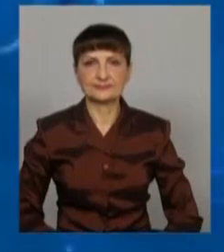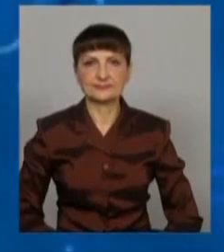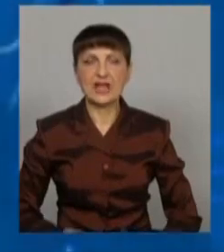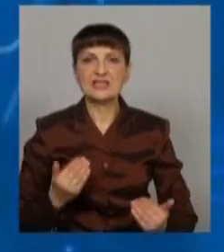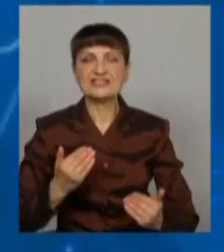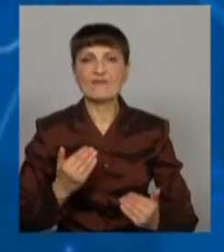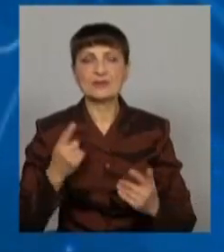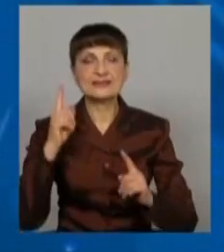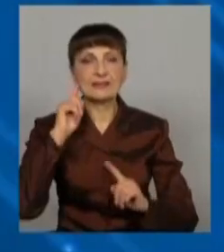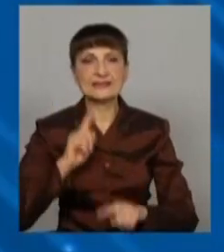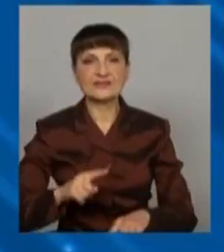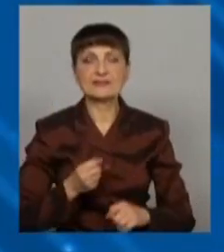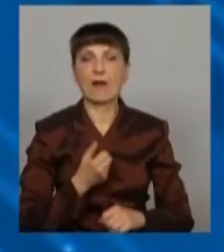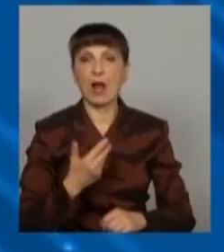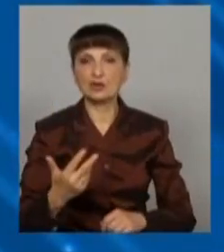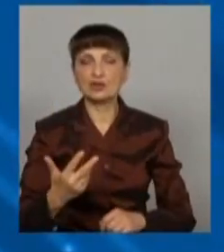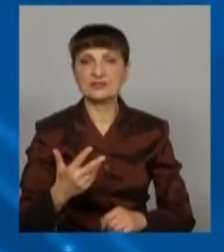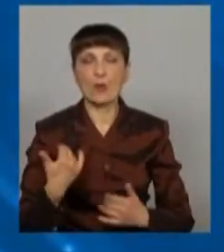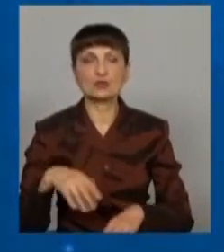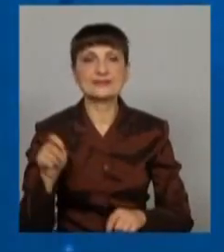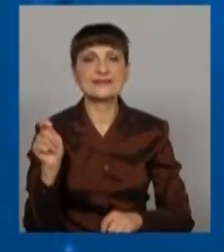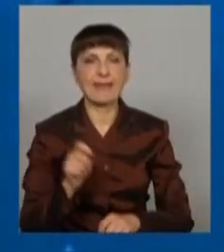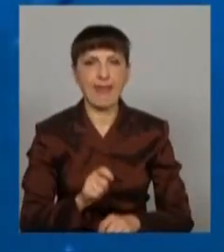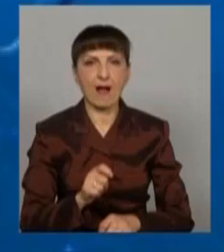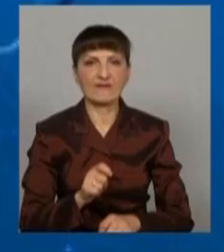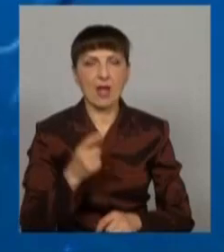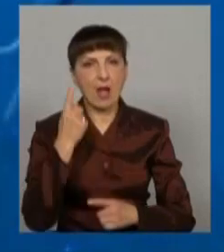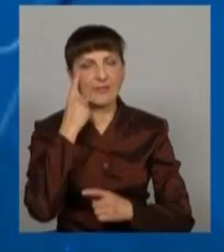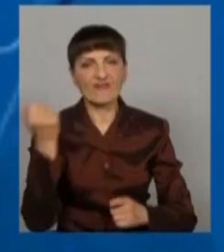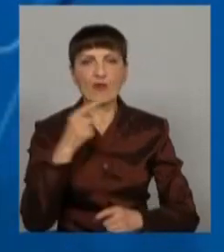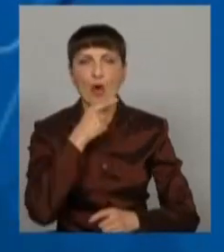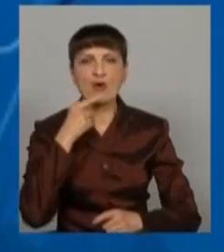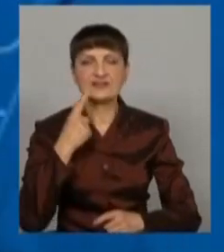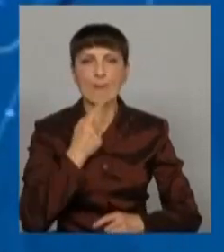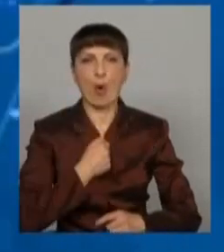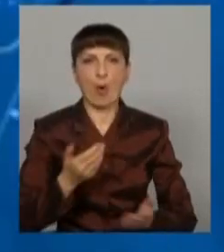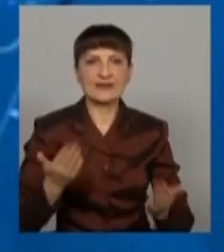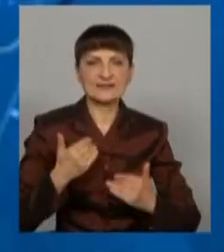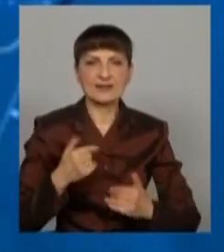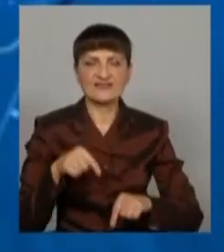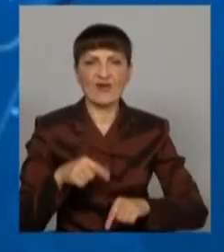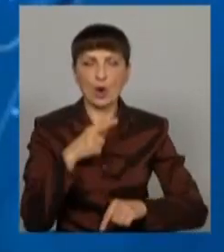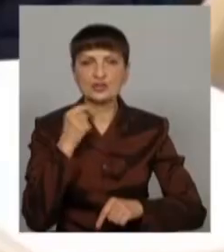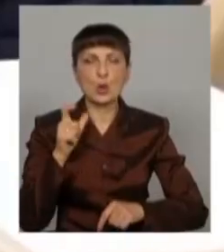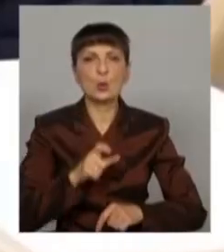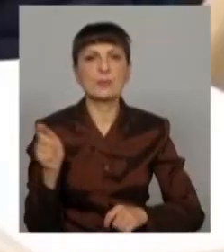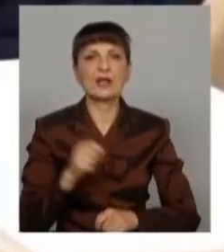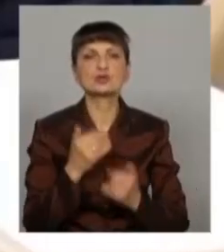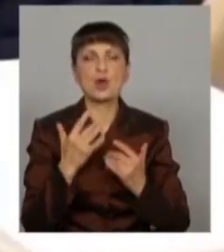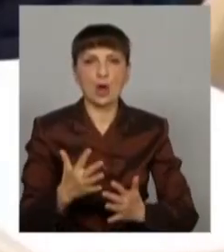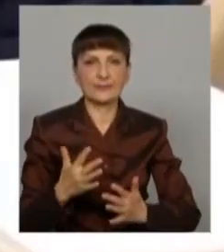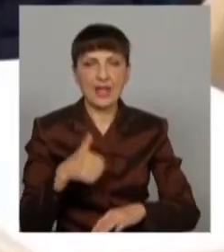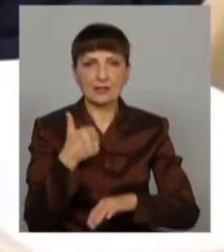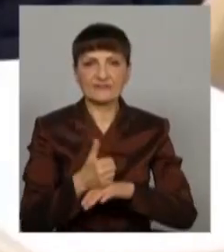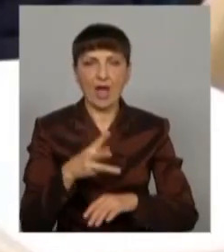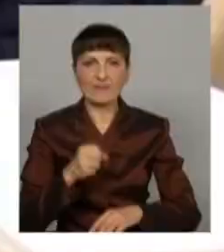Сегодня же стало известно количество заехавших с момента объявления мобилизации соседней стране российских граждан по данным